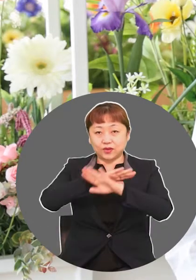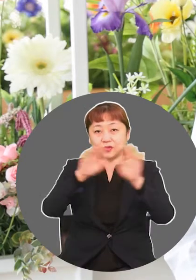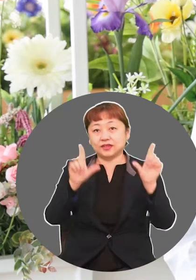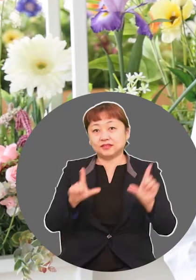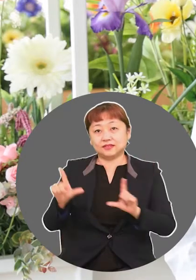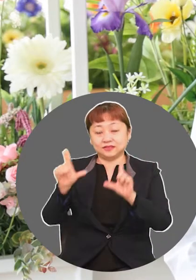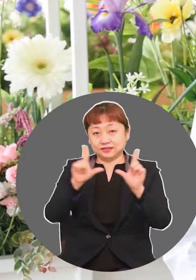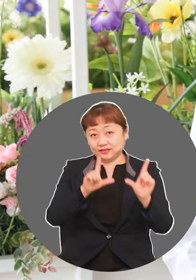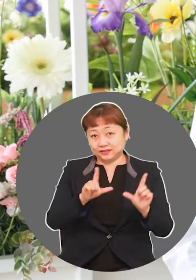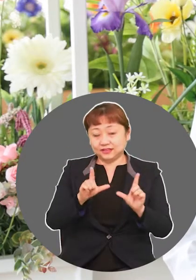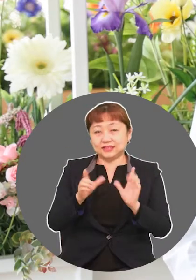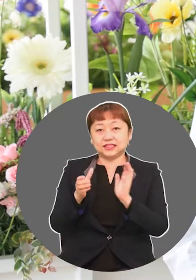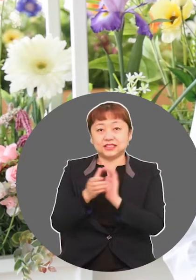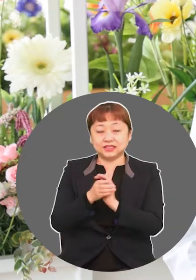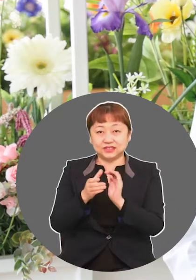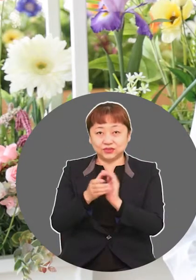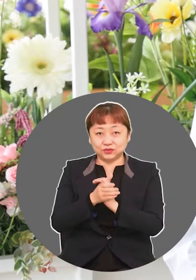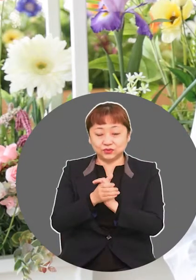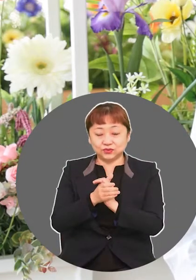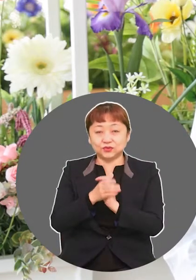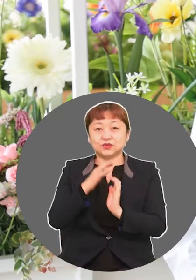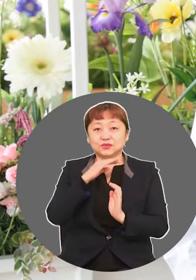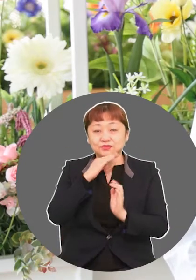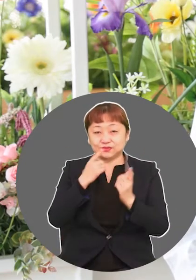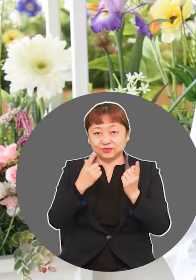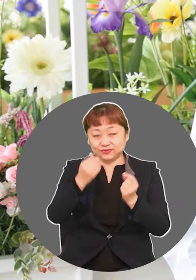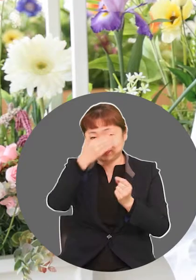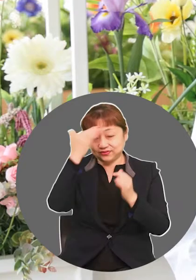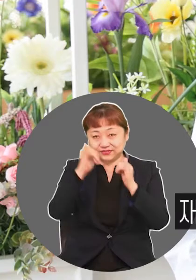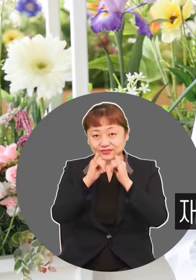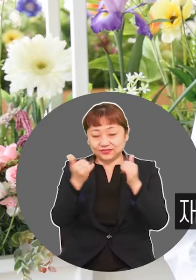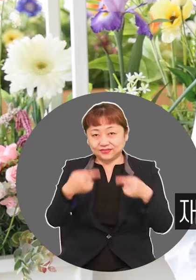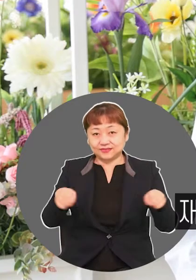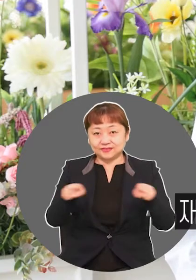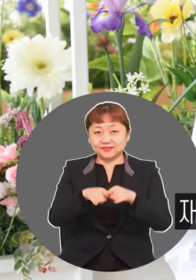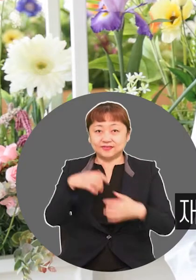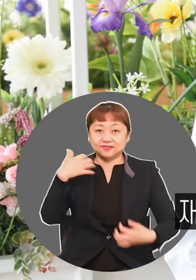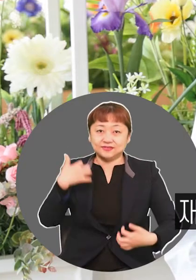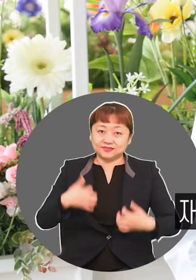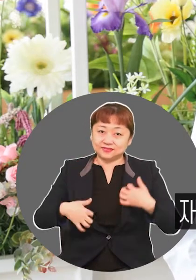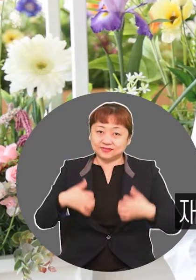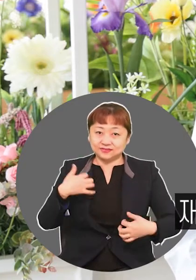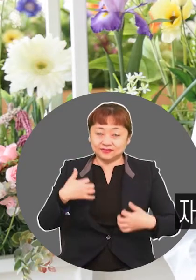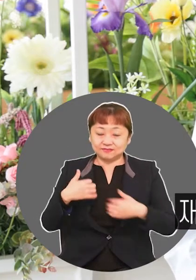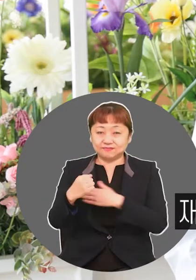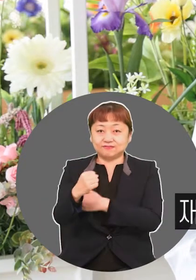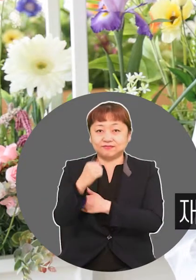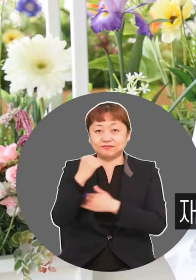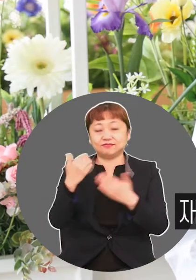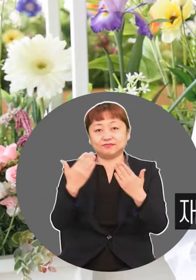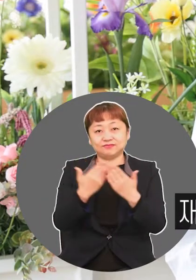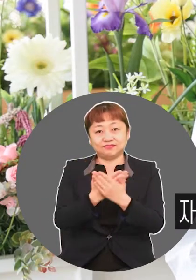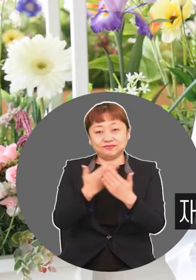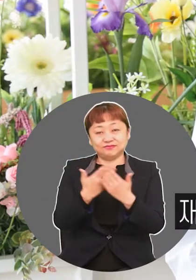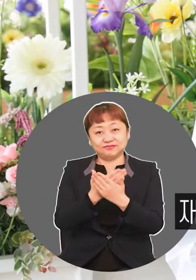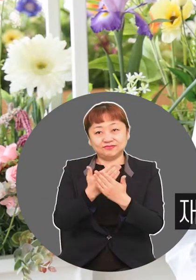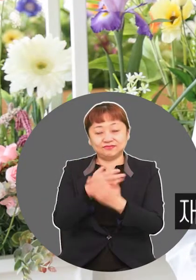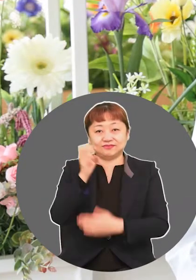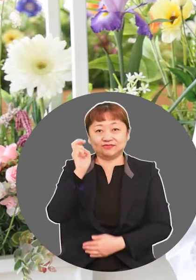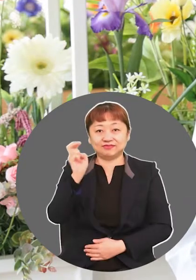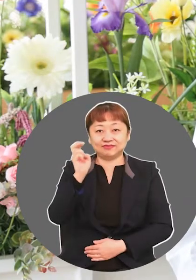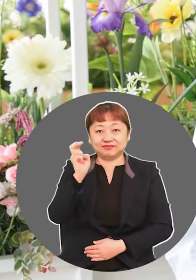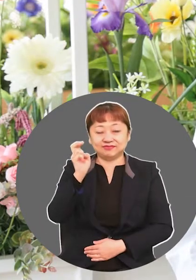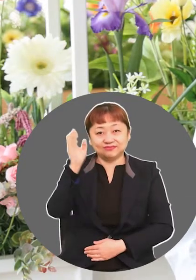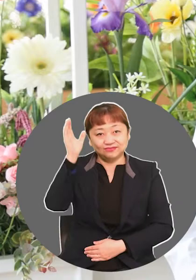거주하고 있는 제 친구들 그리고 또래 청년들이 같이 재미도 즐기면서 또 역량도 펼칠 수 있을 것 같아서